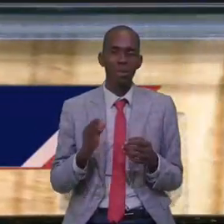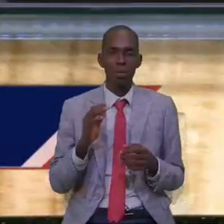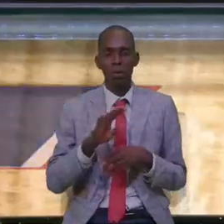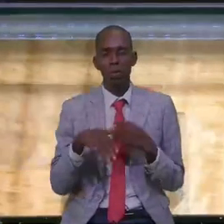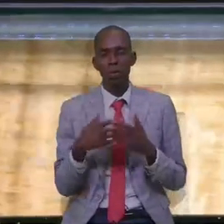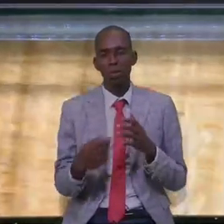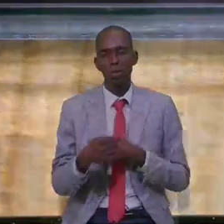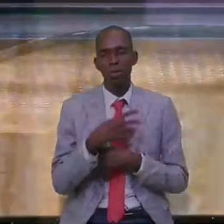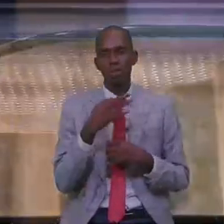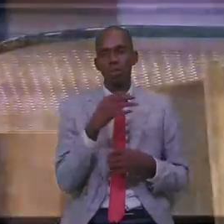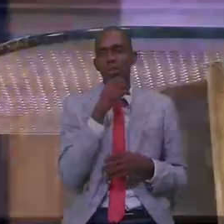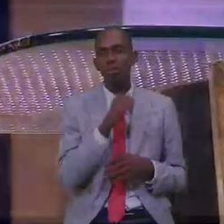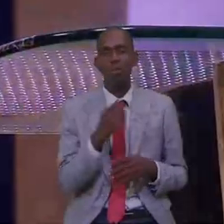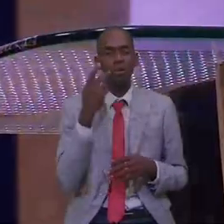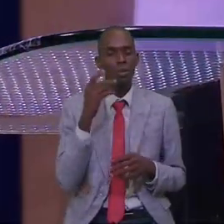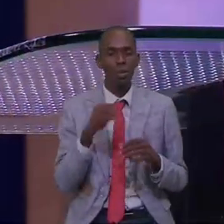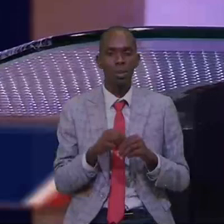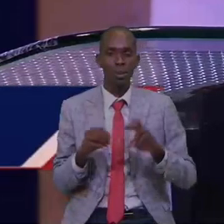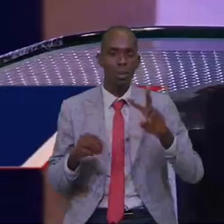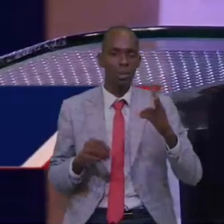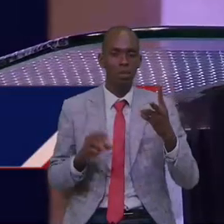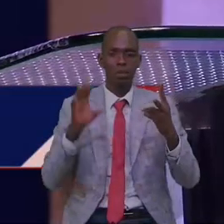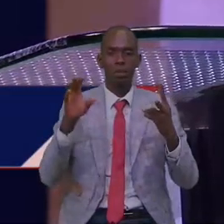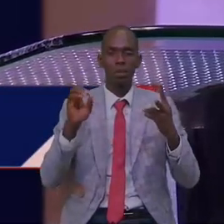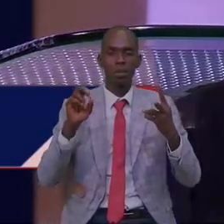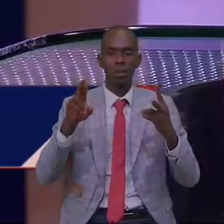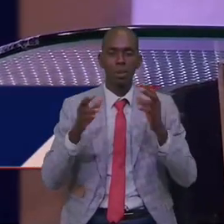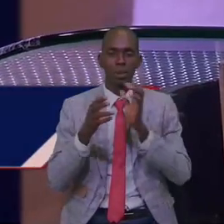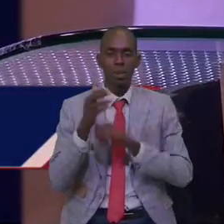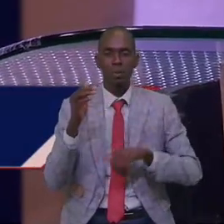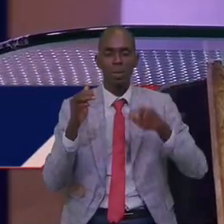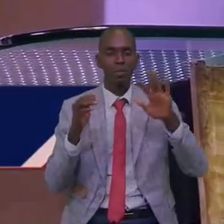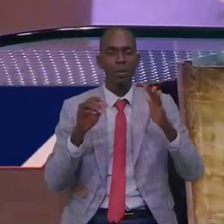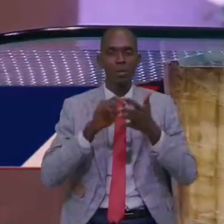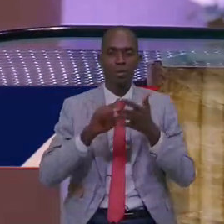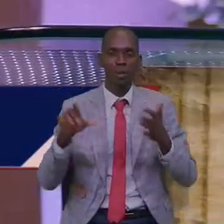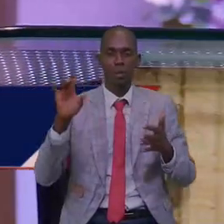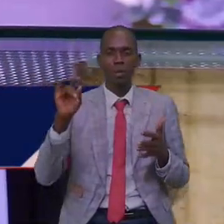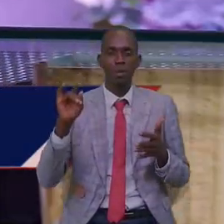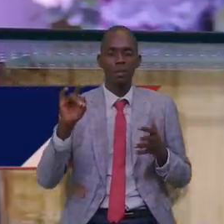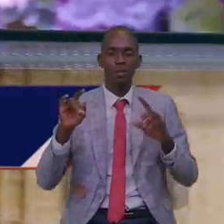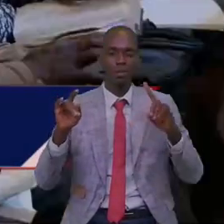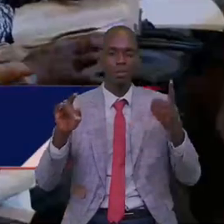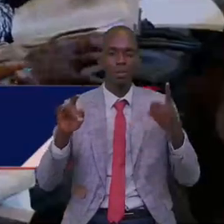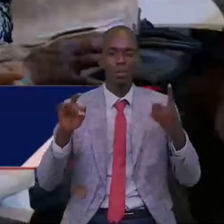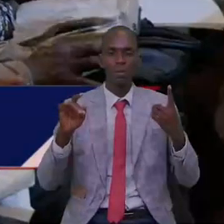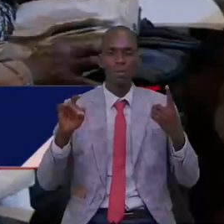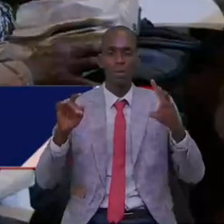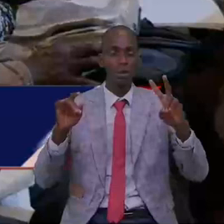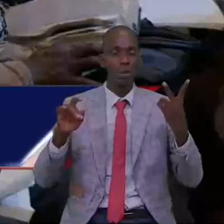Nous allons à 2 Corinthiens chapitre 5, 2e épître de Paul aux